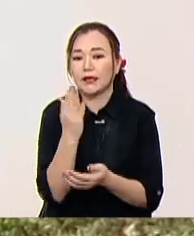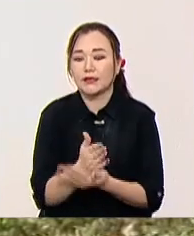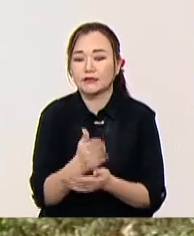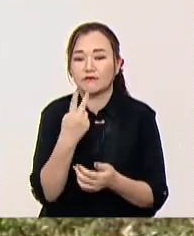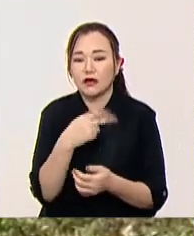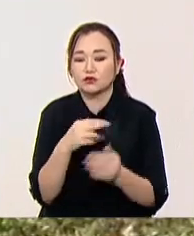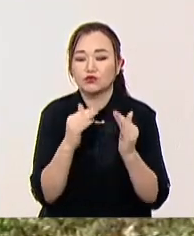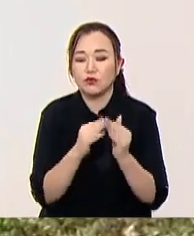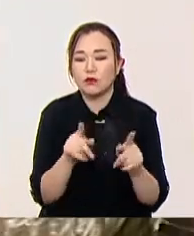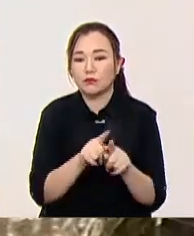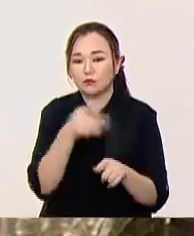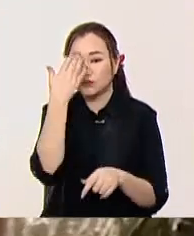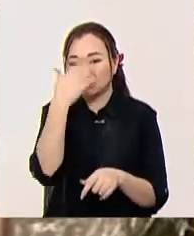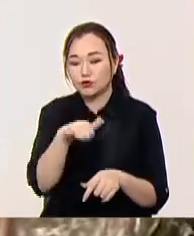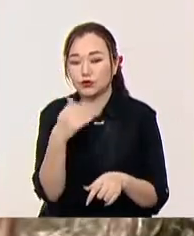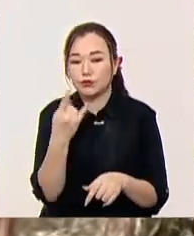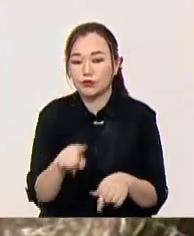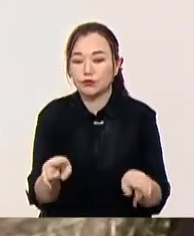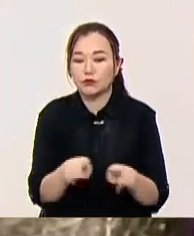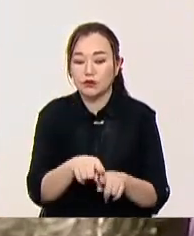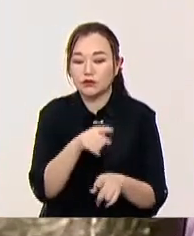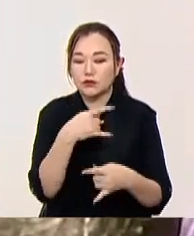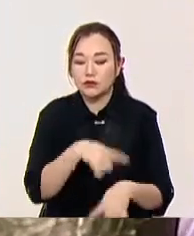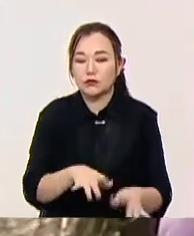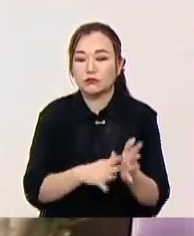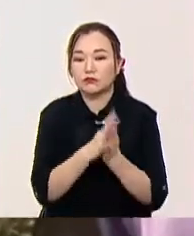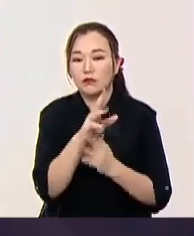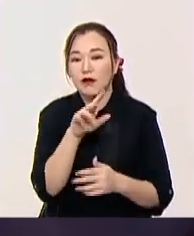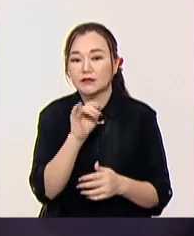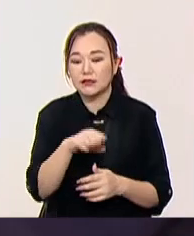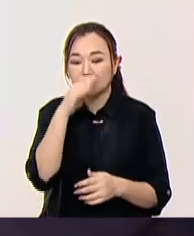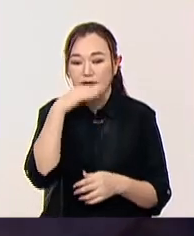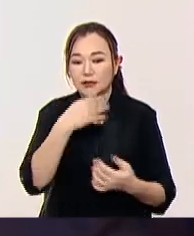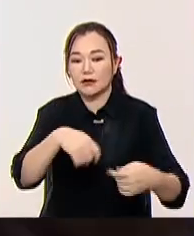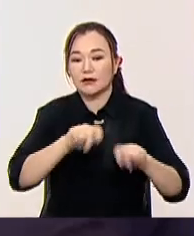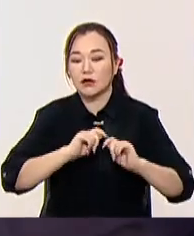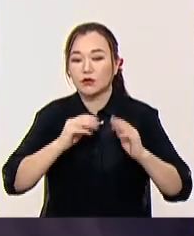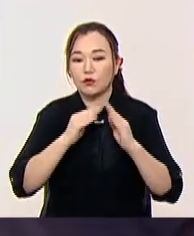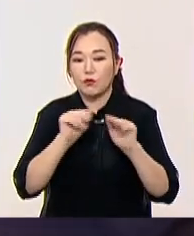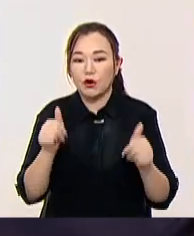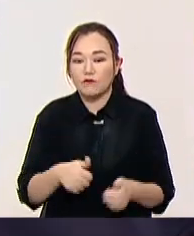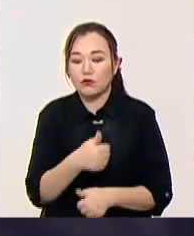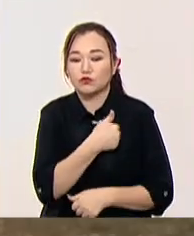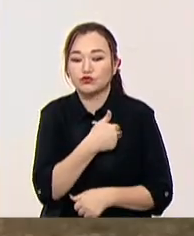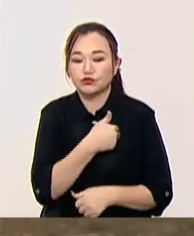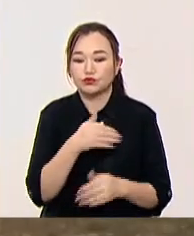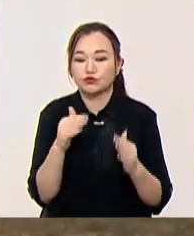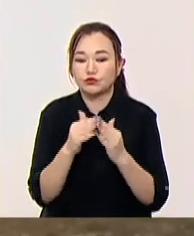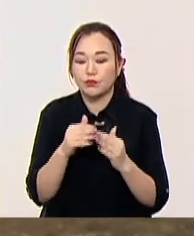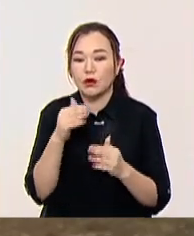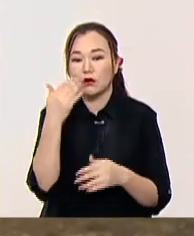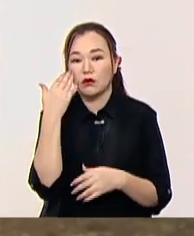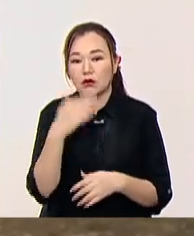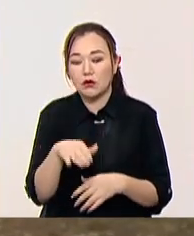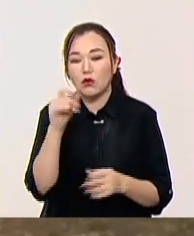üy ögey balanın küyün köşken. Osında tuup, osında ösken maksat akesinen muragerlikpen qalgan üyde rəsimdeuge kelgende jat jurttuk ekenin